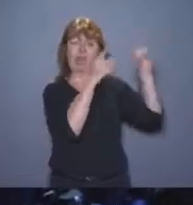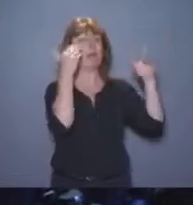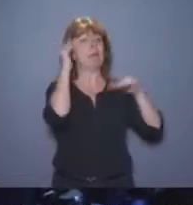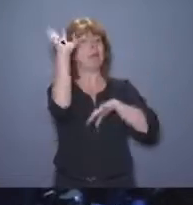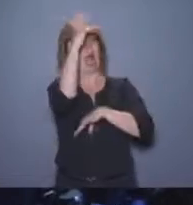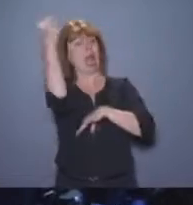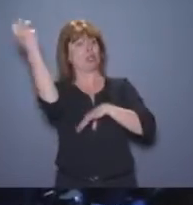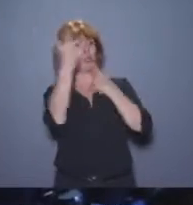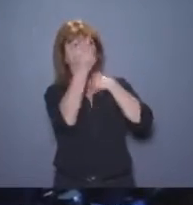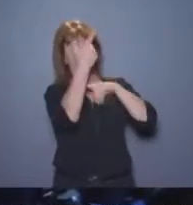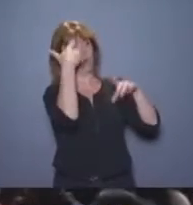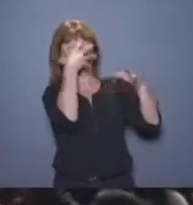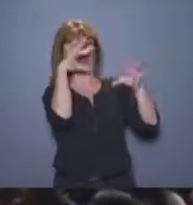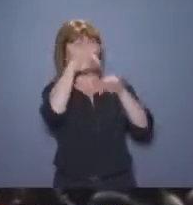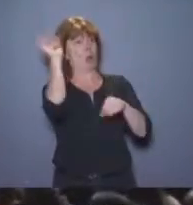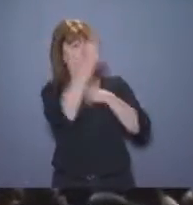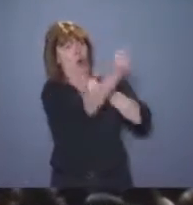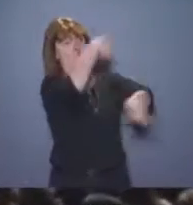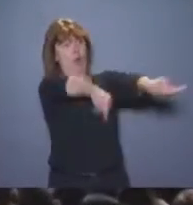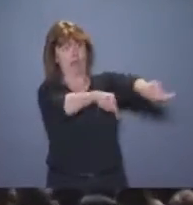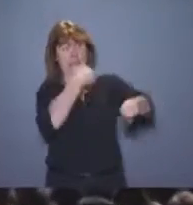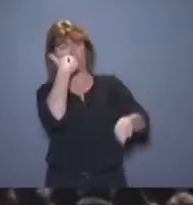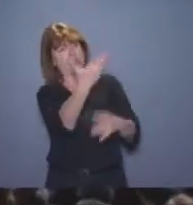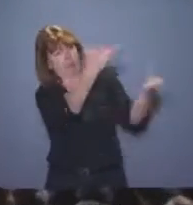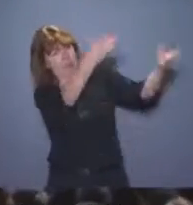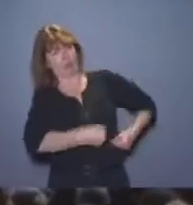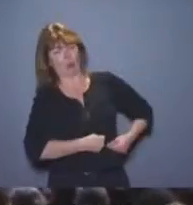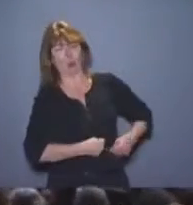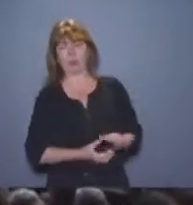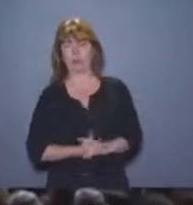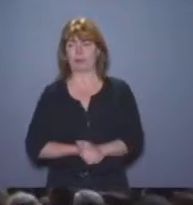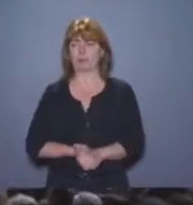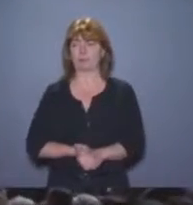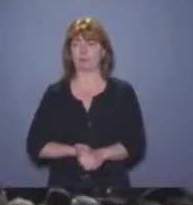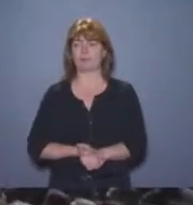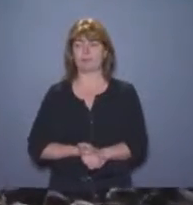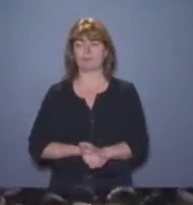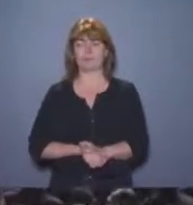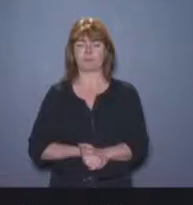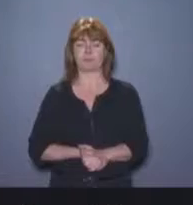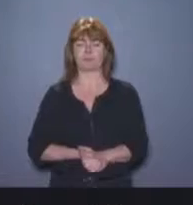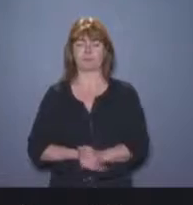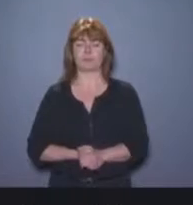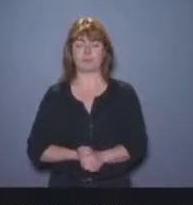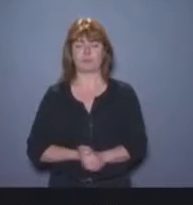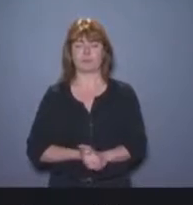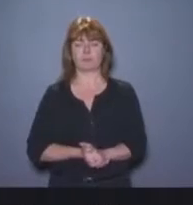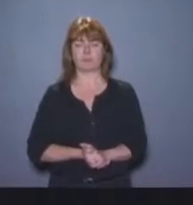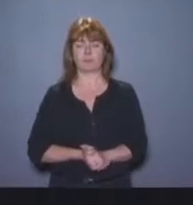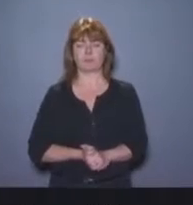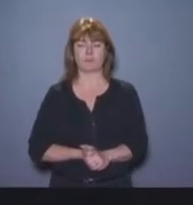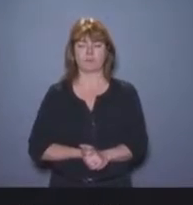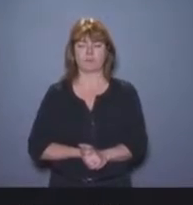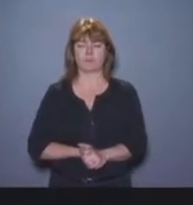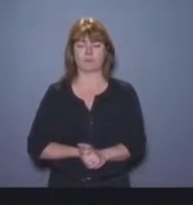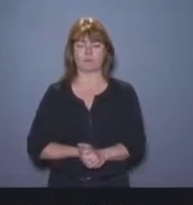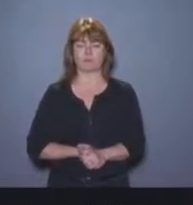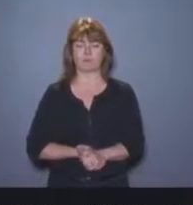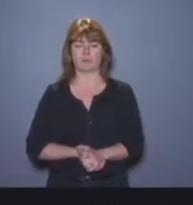Il y a même un gars qui a là-bas, à la Silicon Valley, il a dit « Si Mélenchon est élu, je reviens. Bravo, bienvenue ».